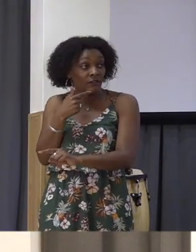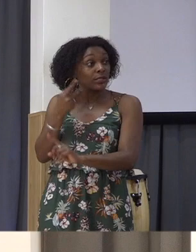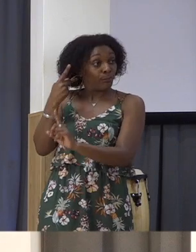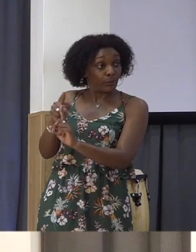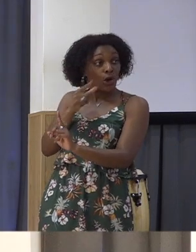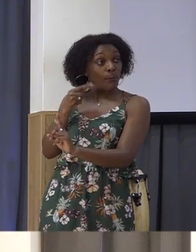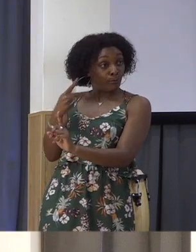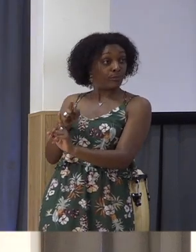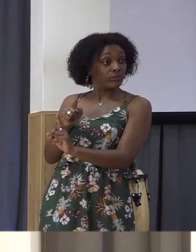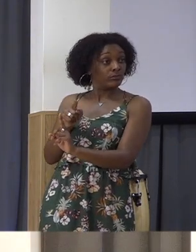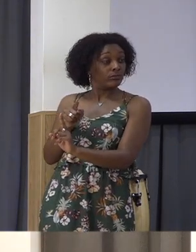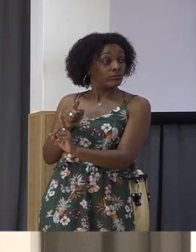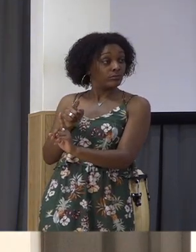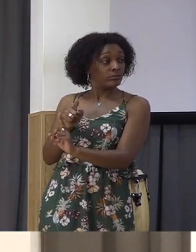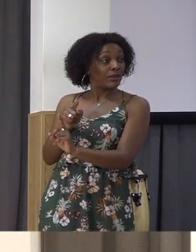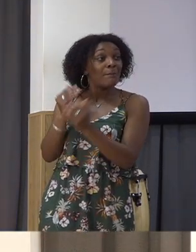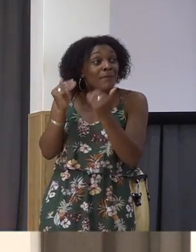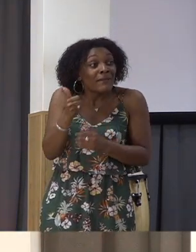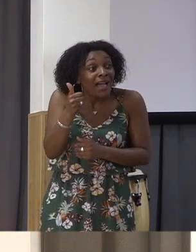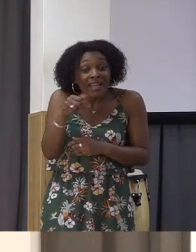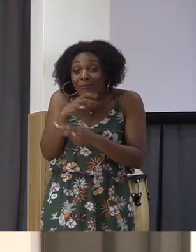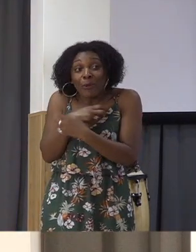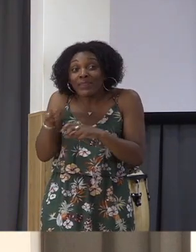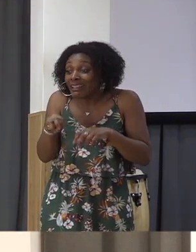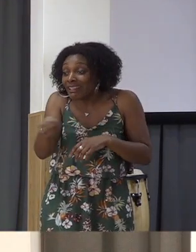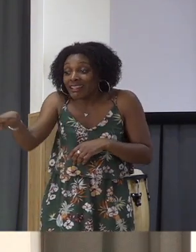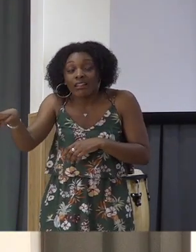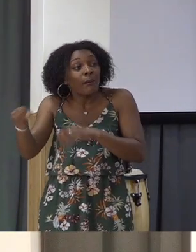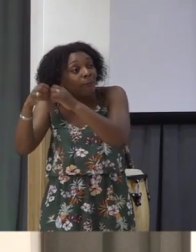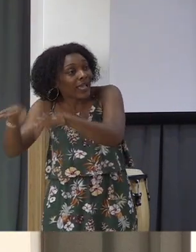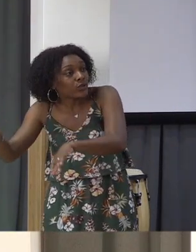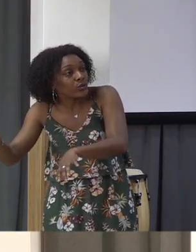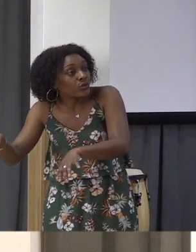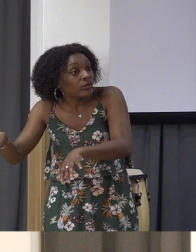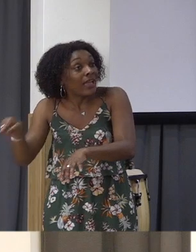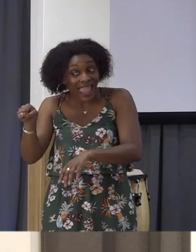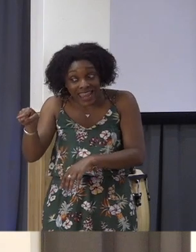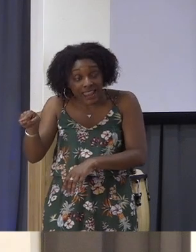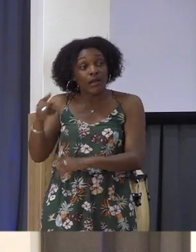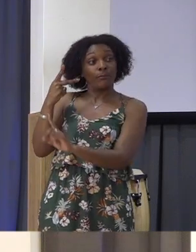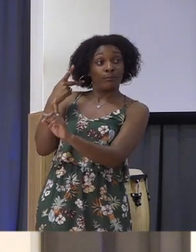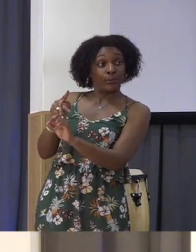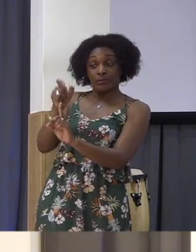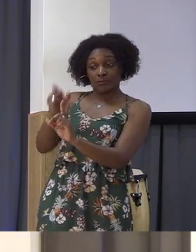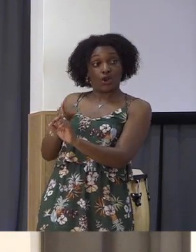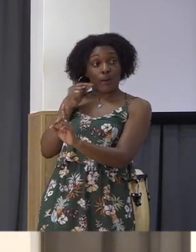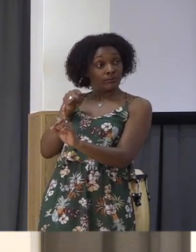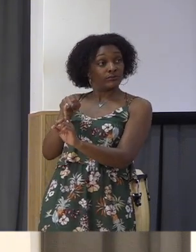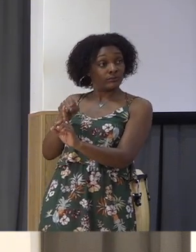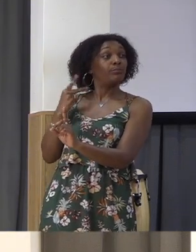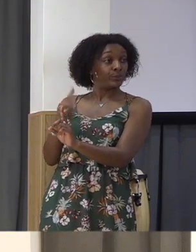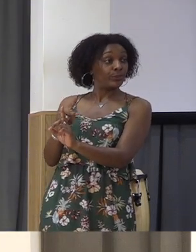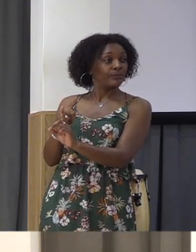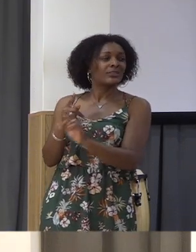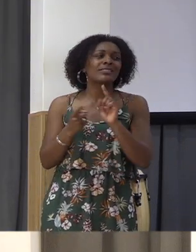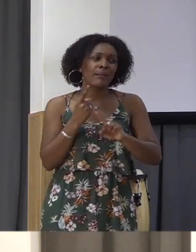égarée. Même la brebis qui s'est égarée appartenait à l'homme. Ceci est très